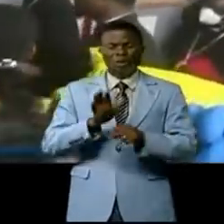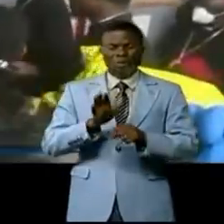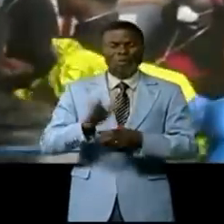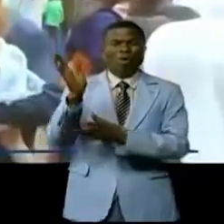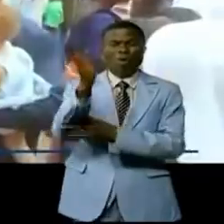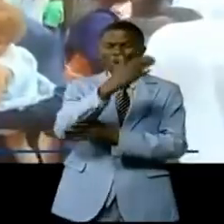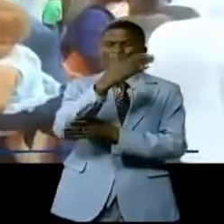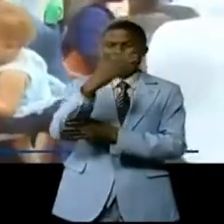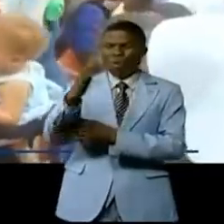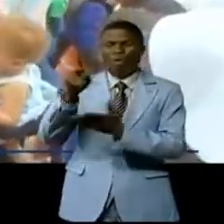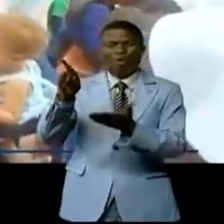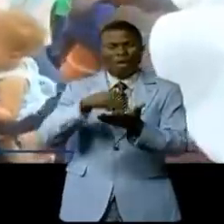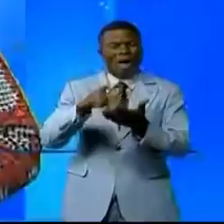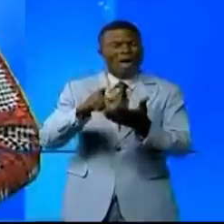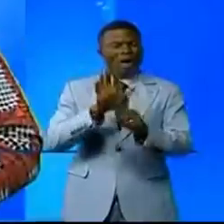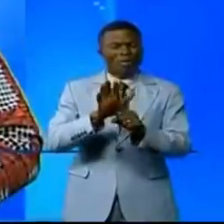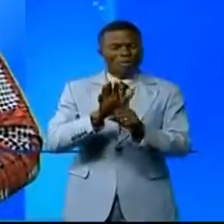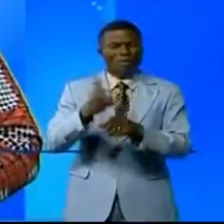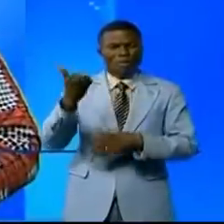de danse.